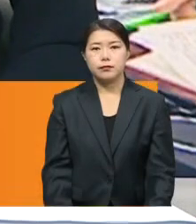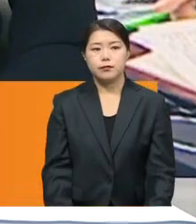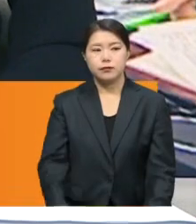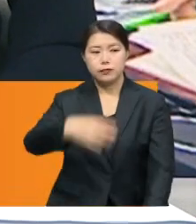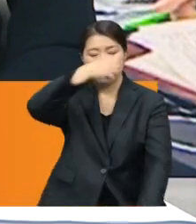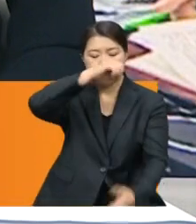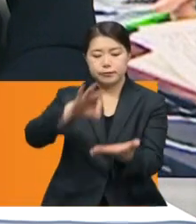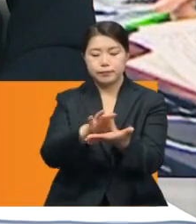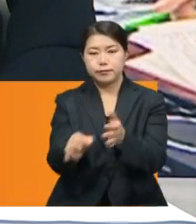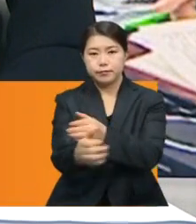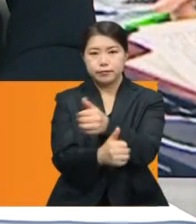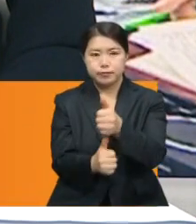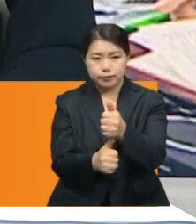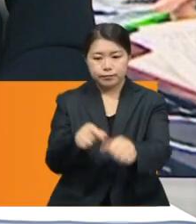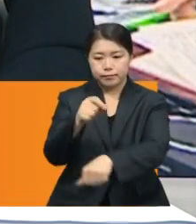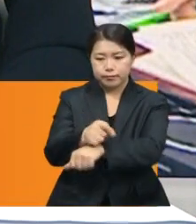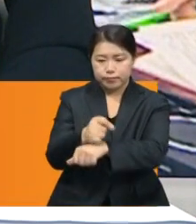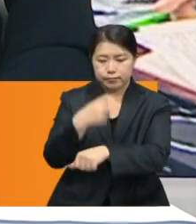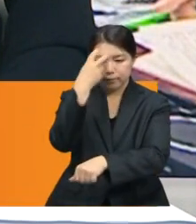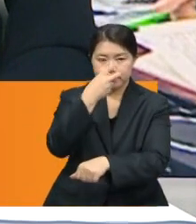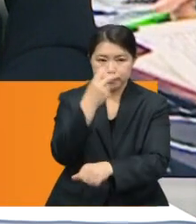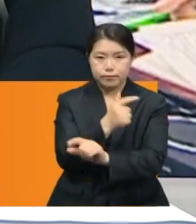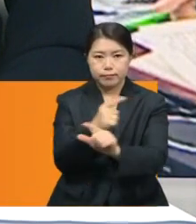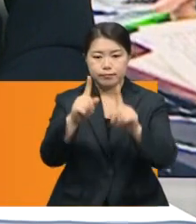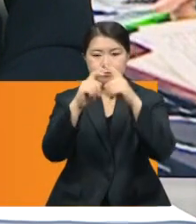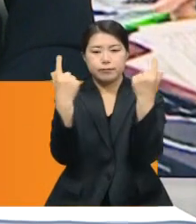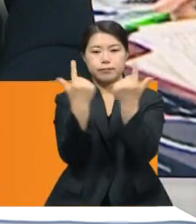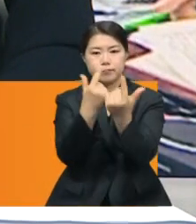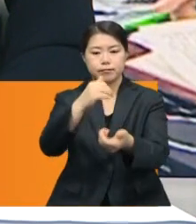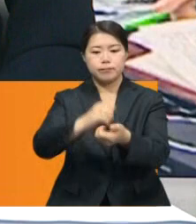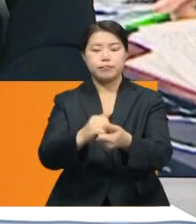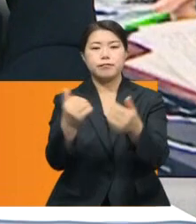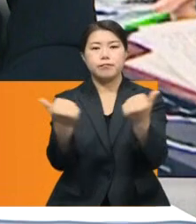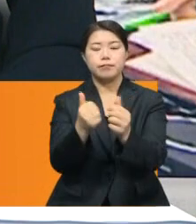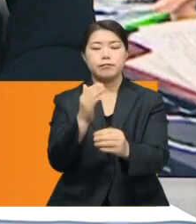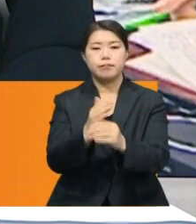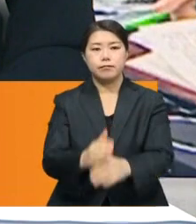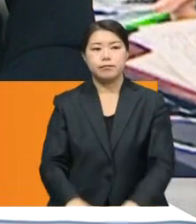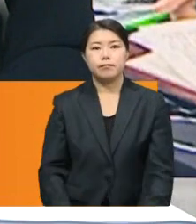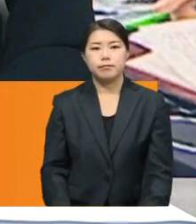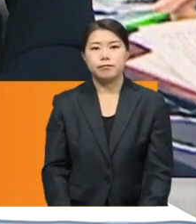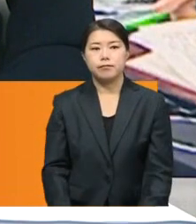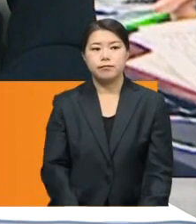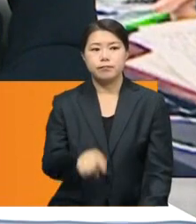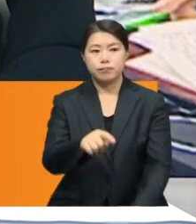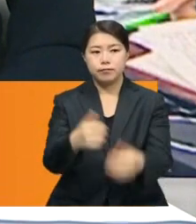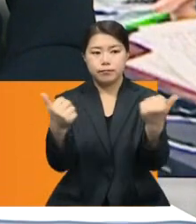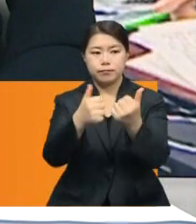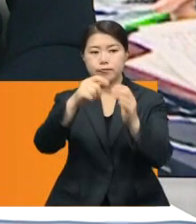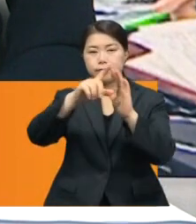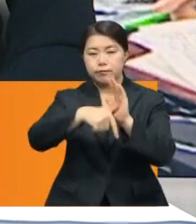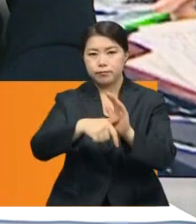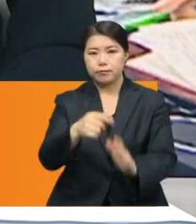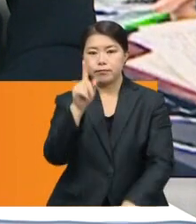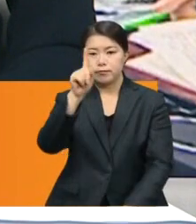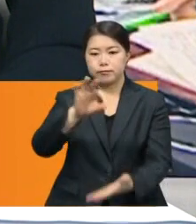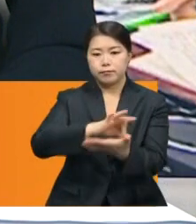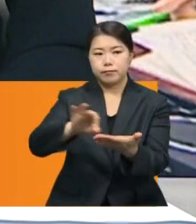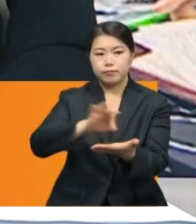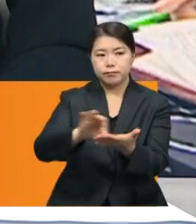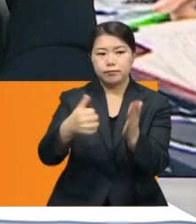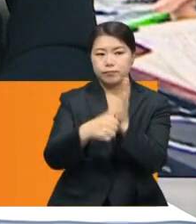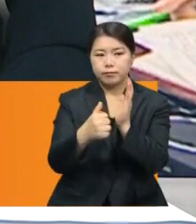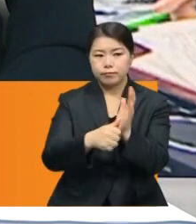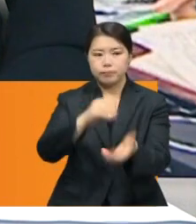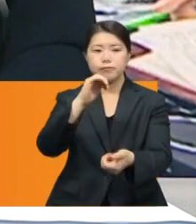예결위 결산과 행정사무 감사 등 성북구 이회 정례회가 진행 중인 가운데 의회는 이번 회기 기간 중 1회용품 사용을